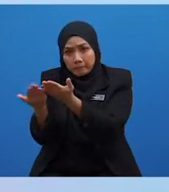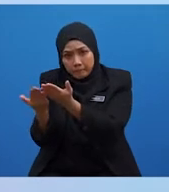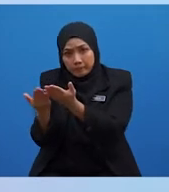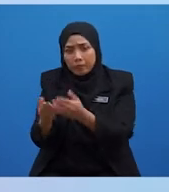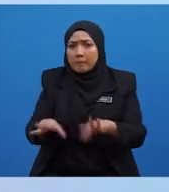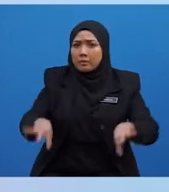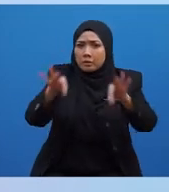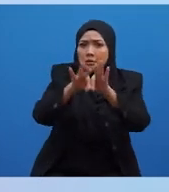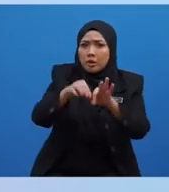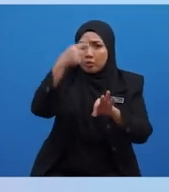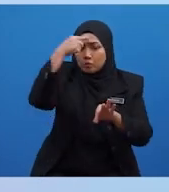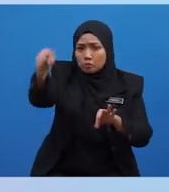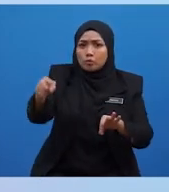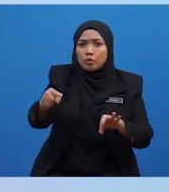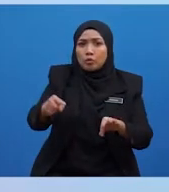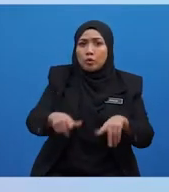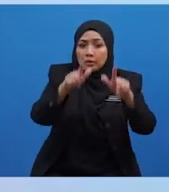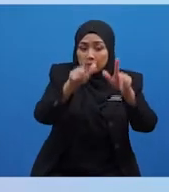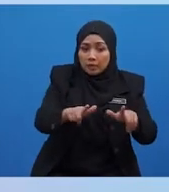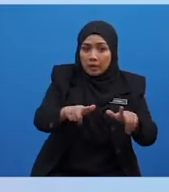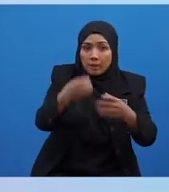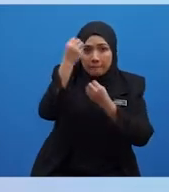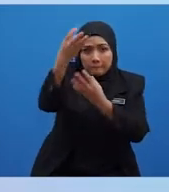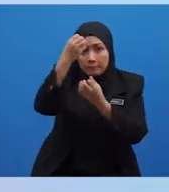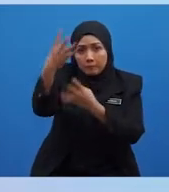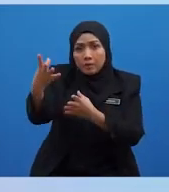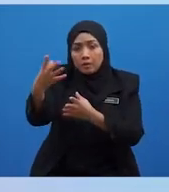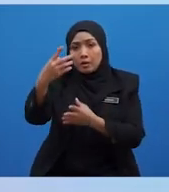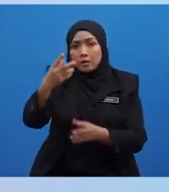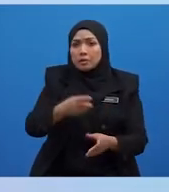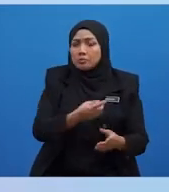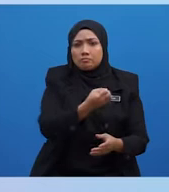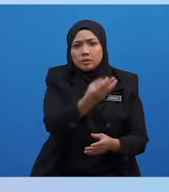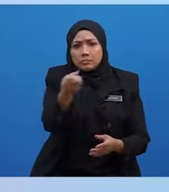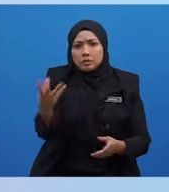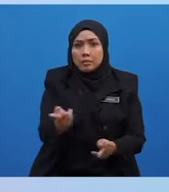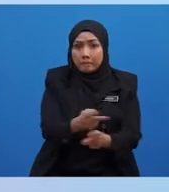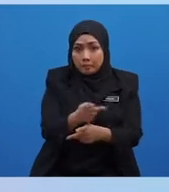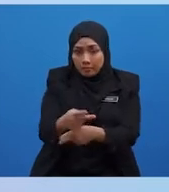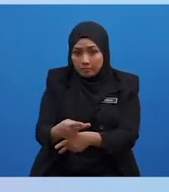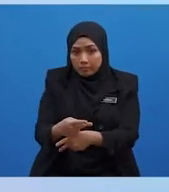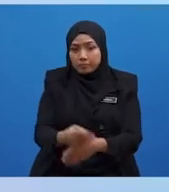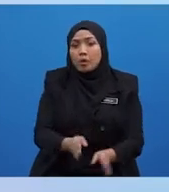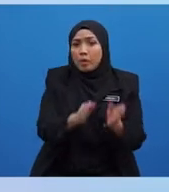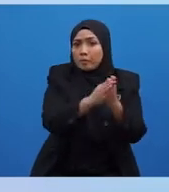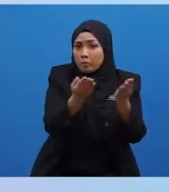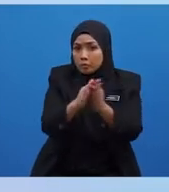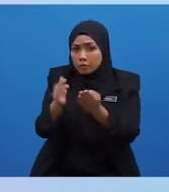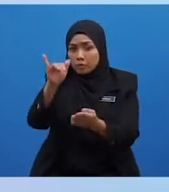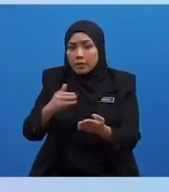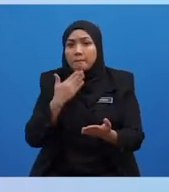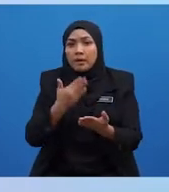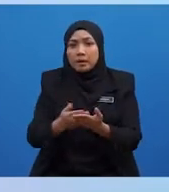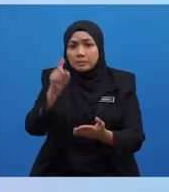bagi memuatkan maklumat atau penerangan produk yang dihasilkan. Brosur yang baik mestilah